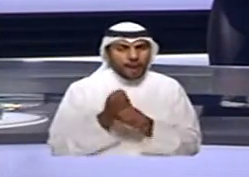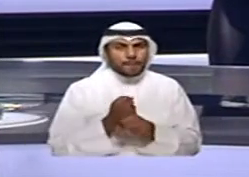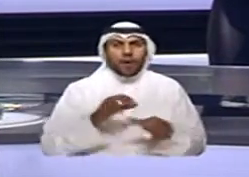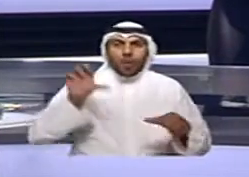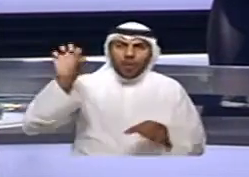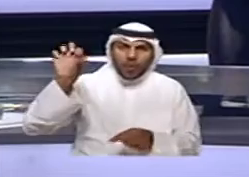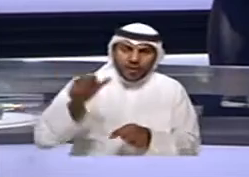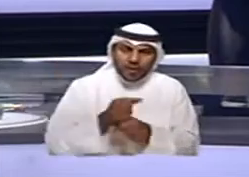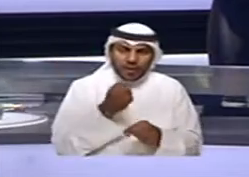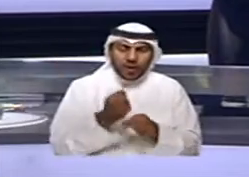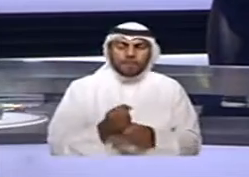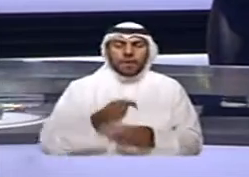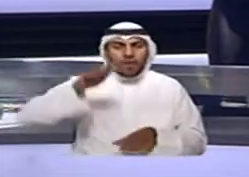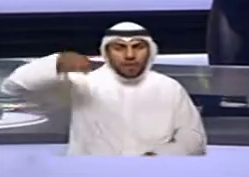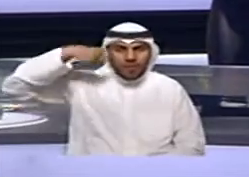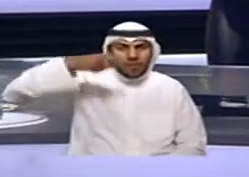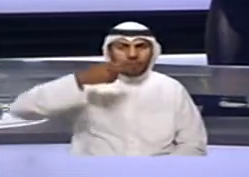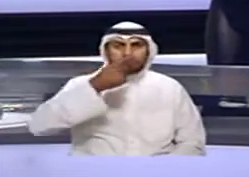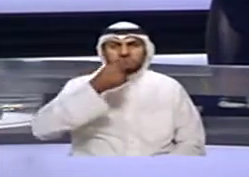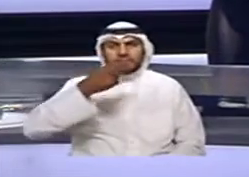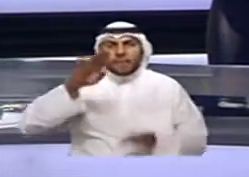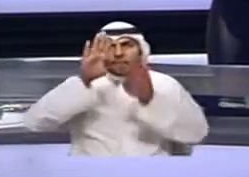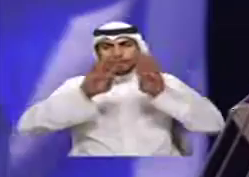وعروض سينمائية ومسرحية.